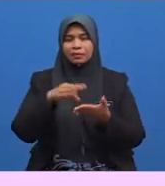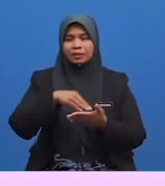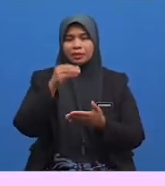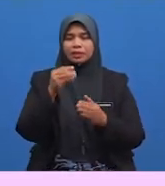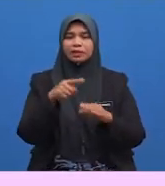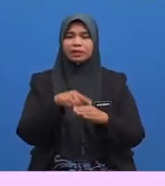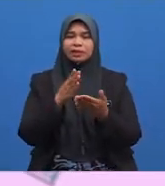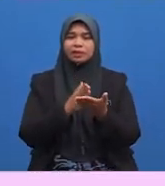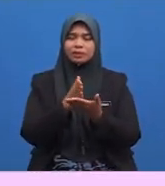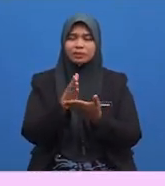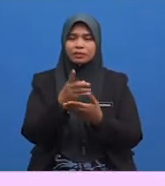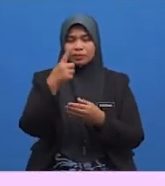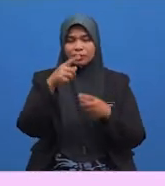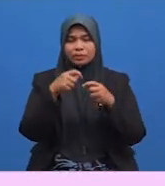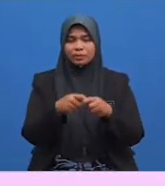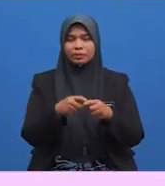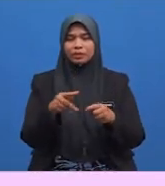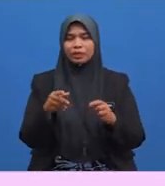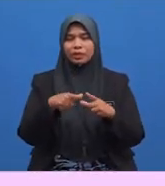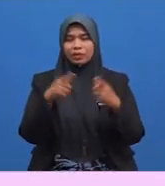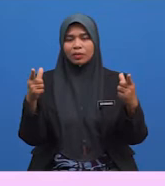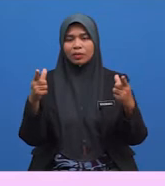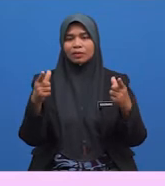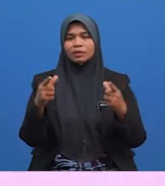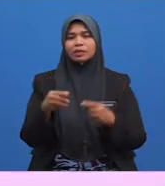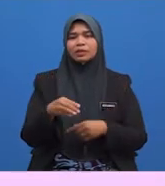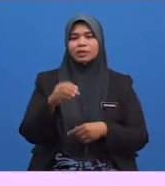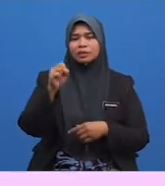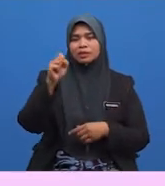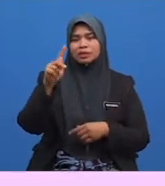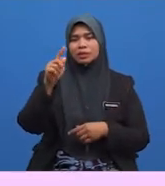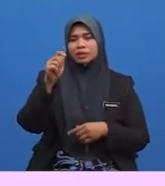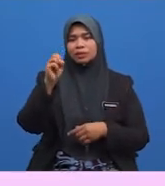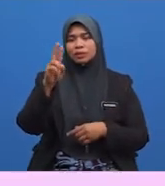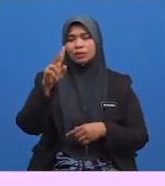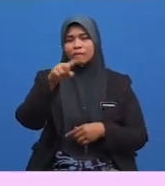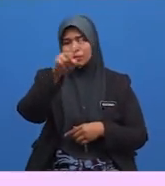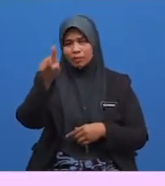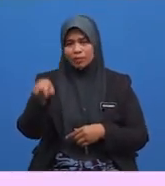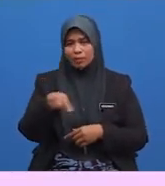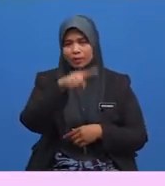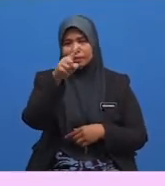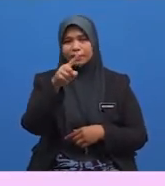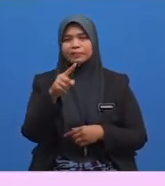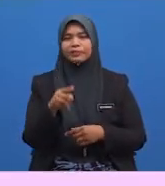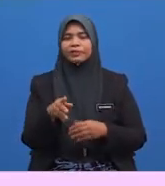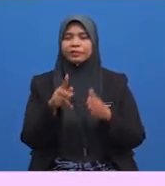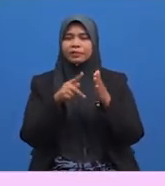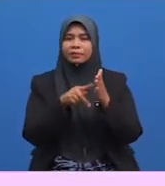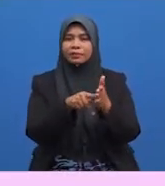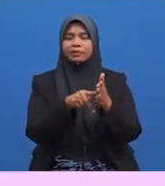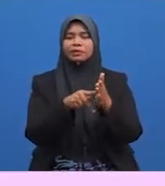pembelajaran diteruskan untuk menentukan luas sektor bulatan. Pada paparan,